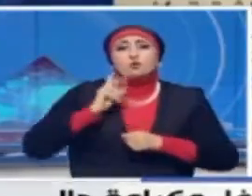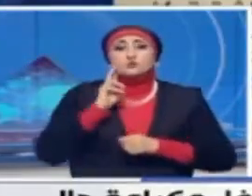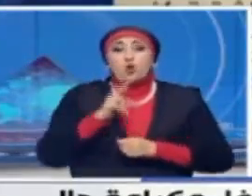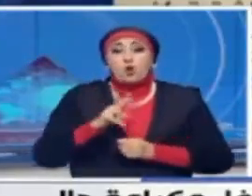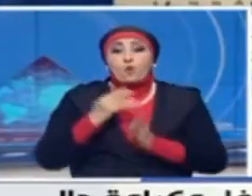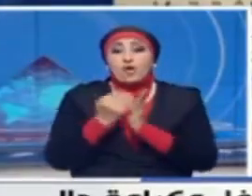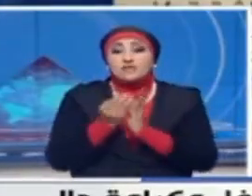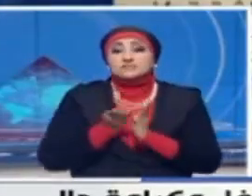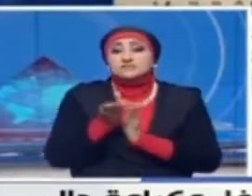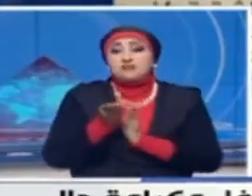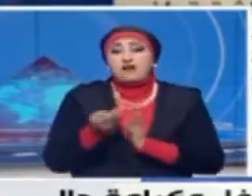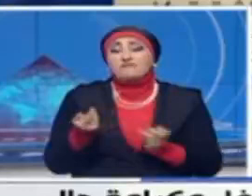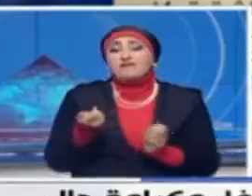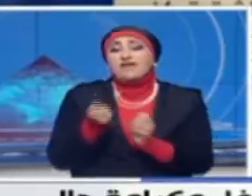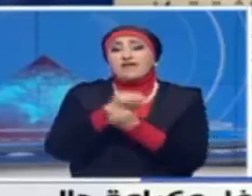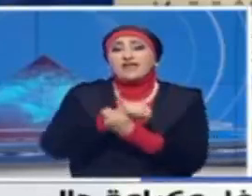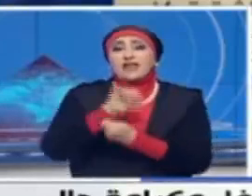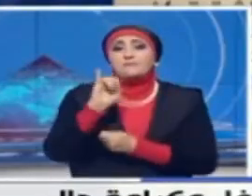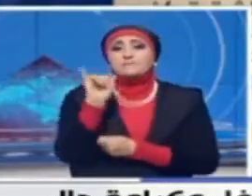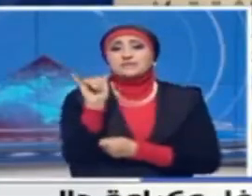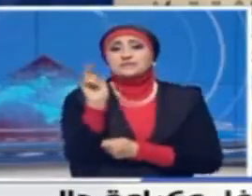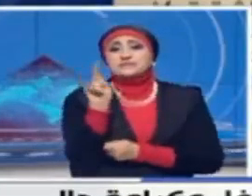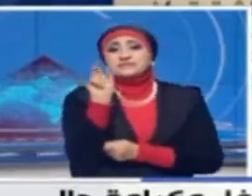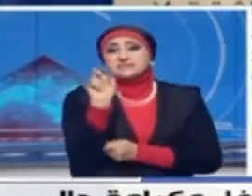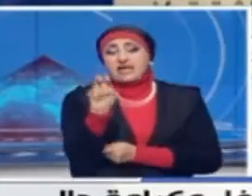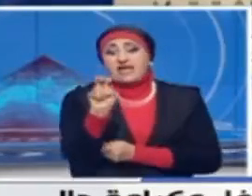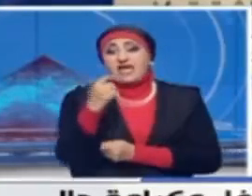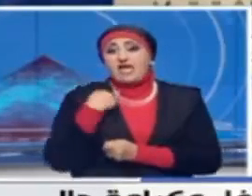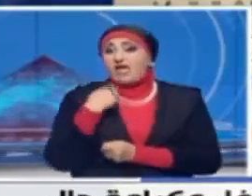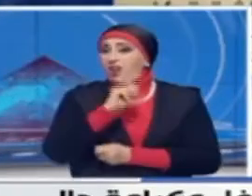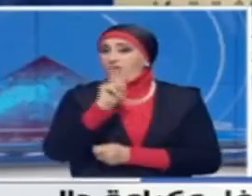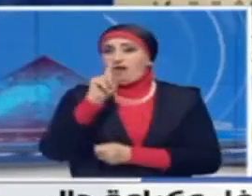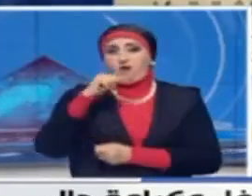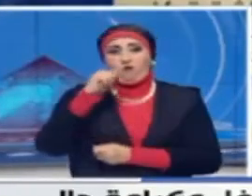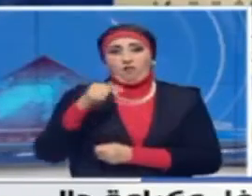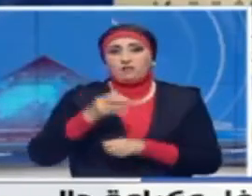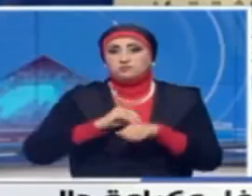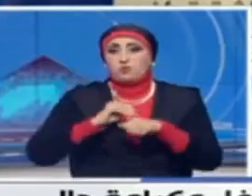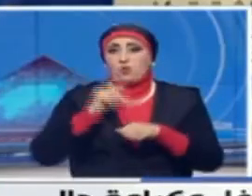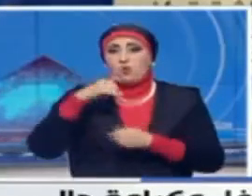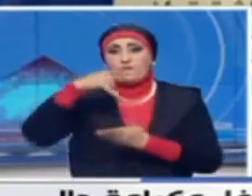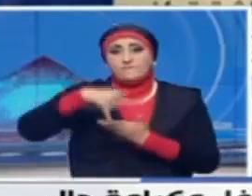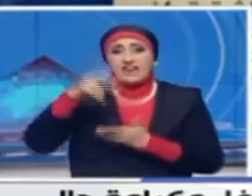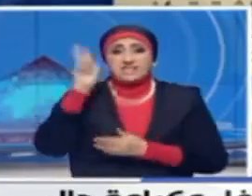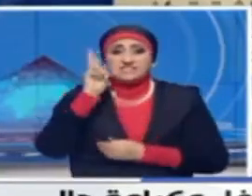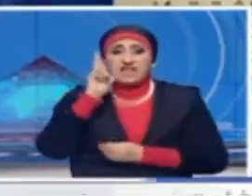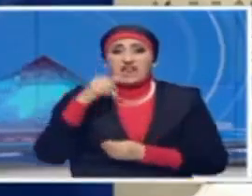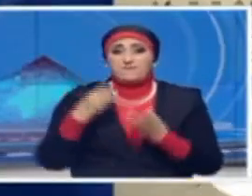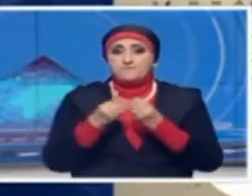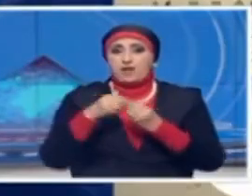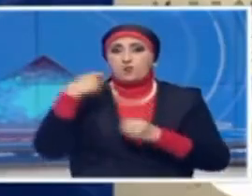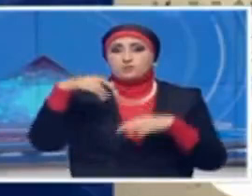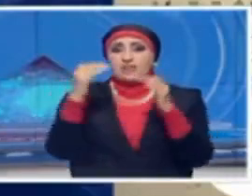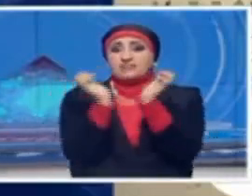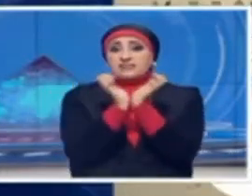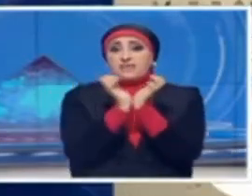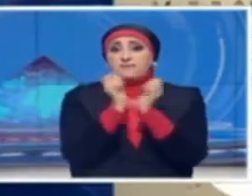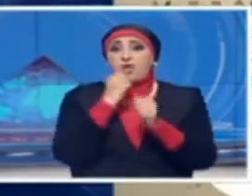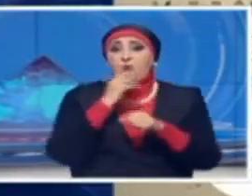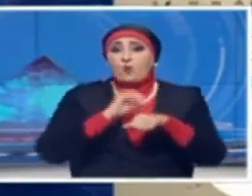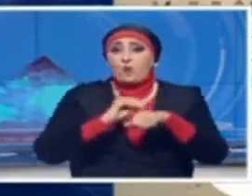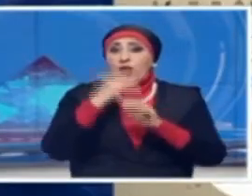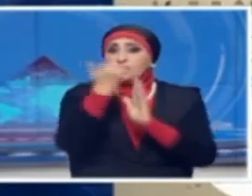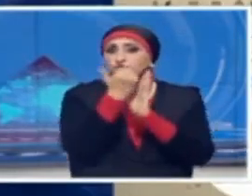الصرف التقليدية إلى بطاقات الصرف ميزة. هذا وقد تواصل المركز الإعلامي مع وزارة التضامن